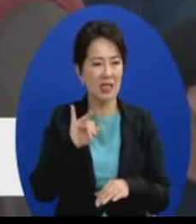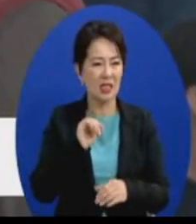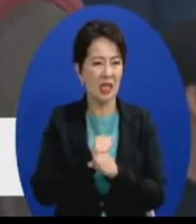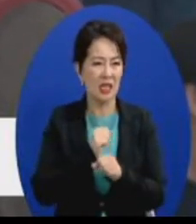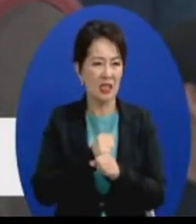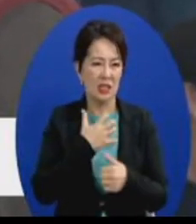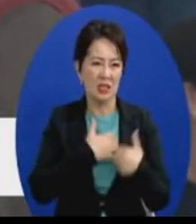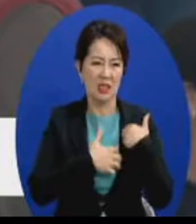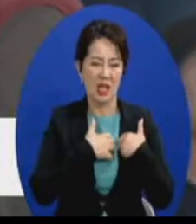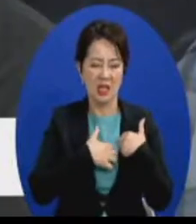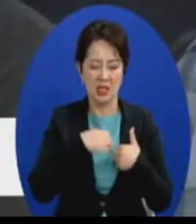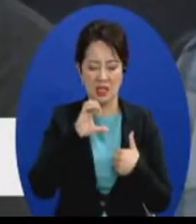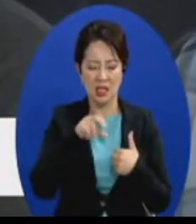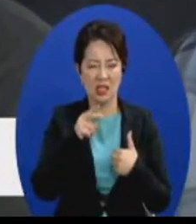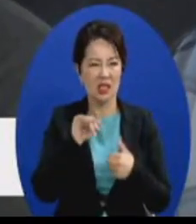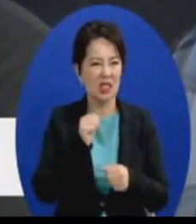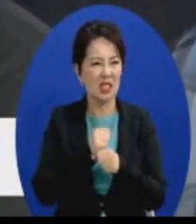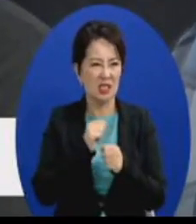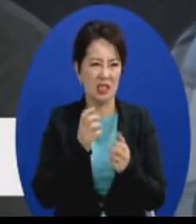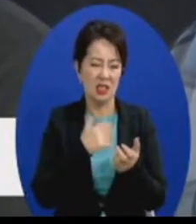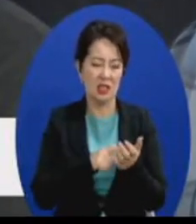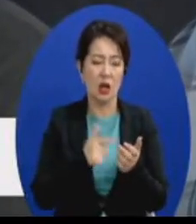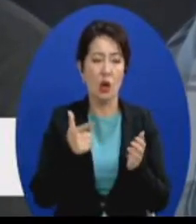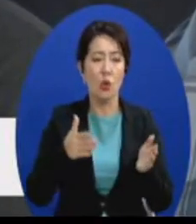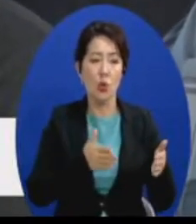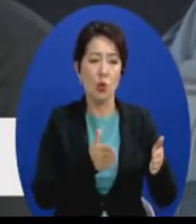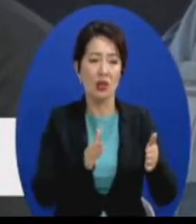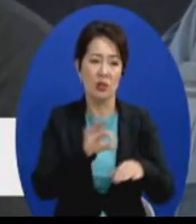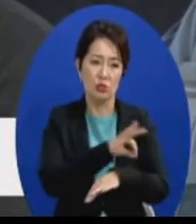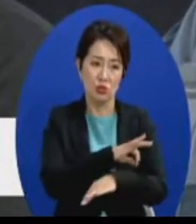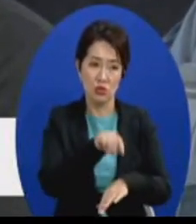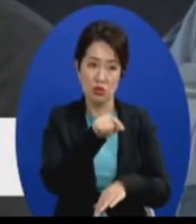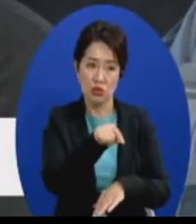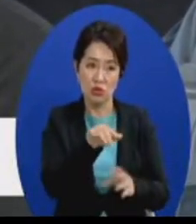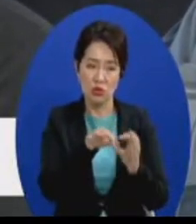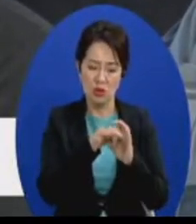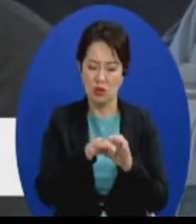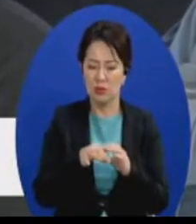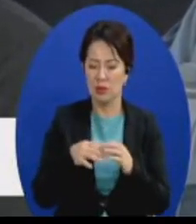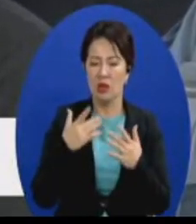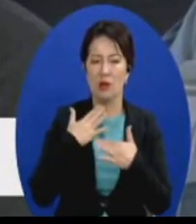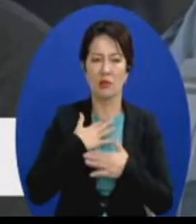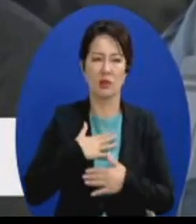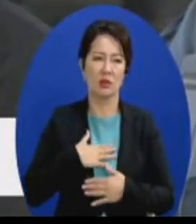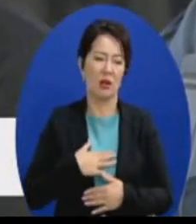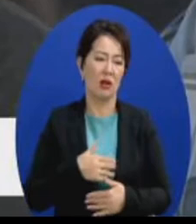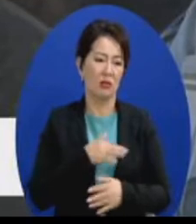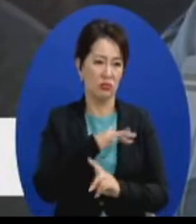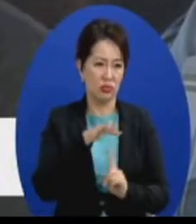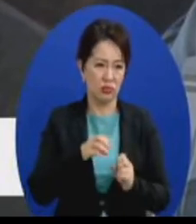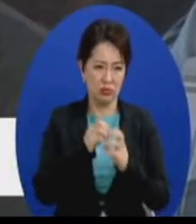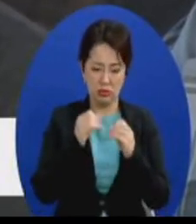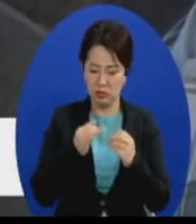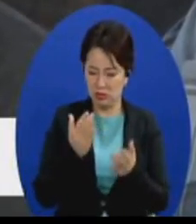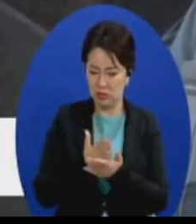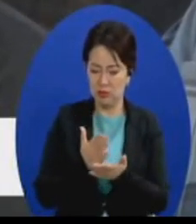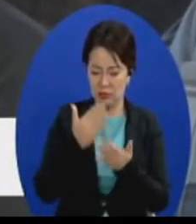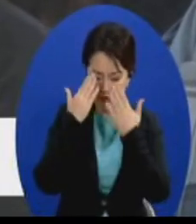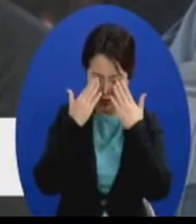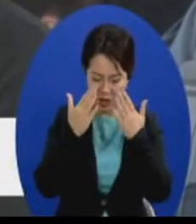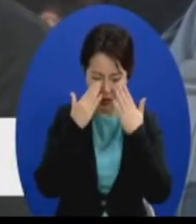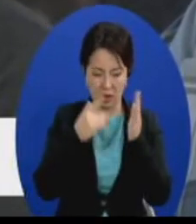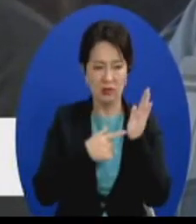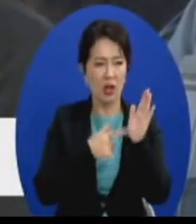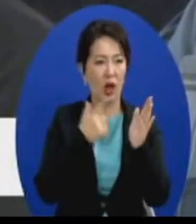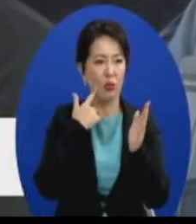яаралцлах төрөвчлөх шаардлагатай байна. Одоогч төслийн хэрэгжилтэд одоо бас ай тухтай амар тайван үйлсийг бүрдүүлсэнд талархсанаа олон